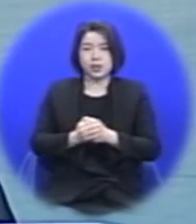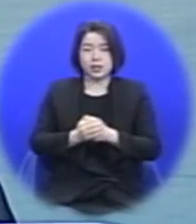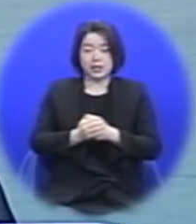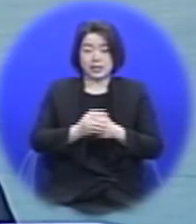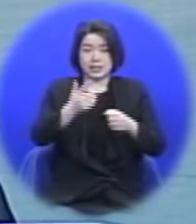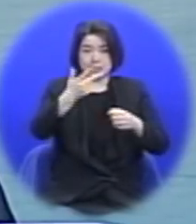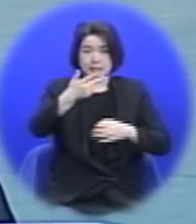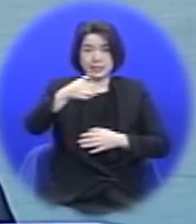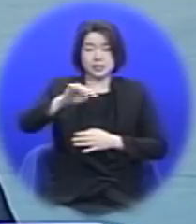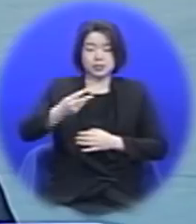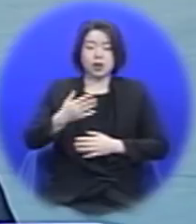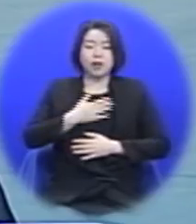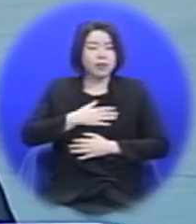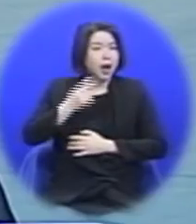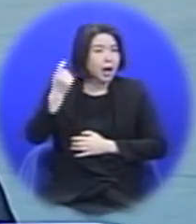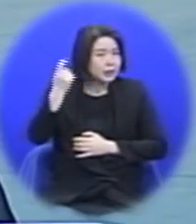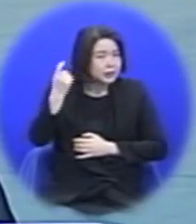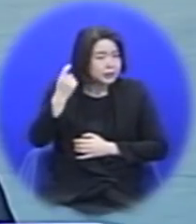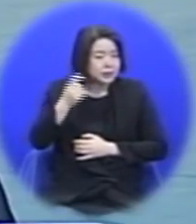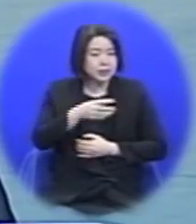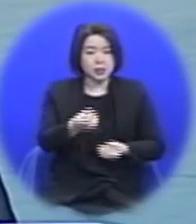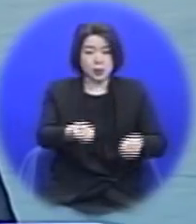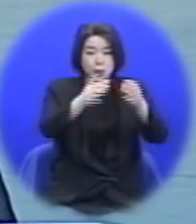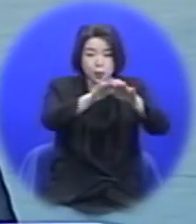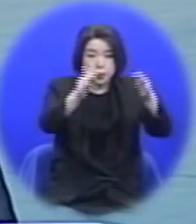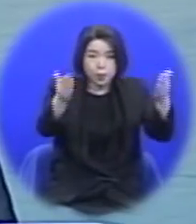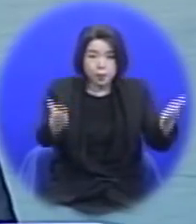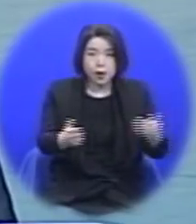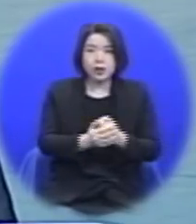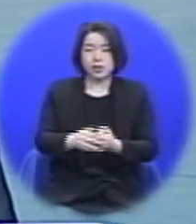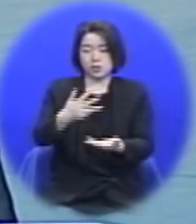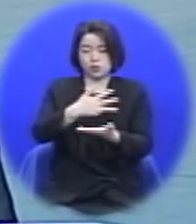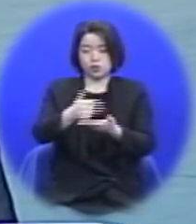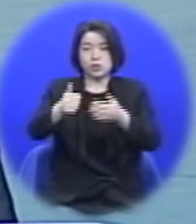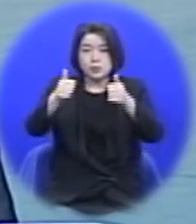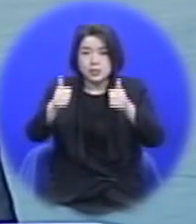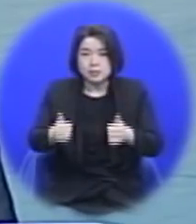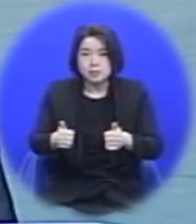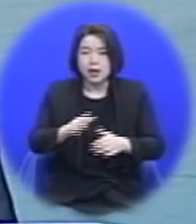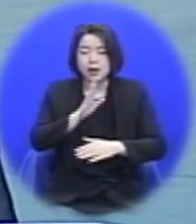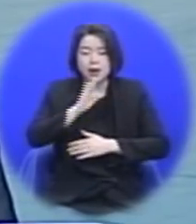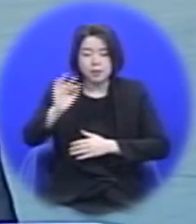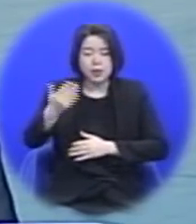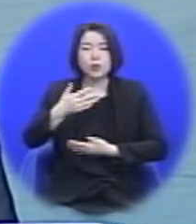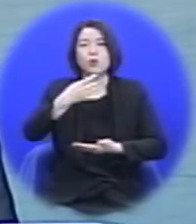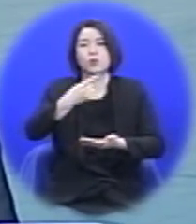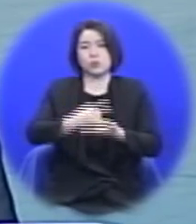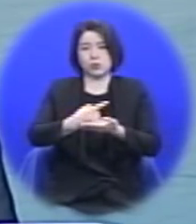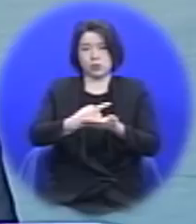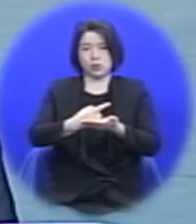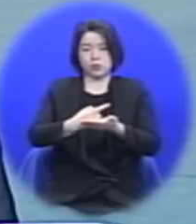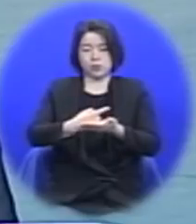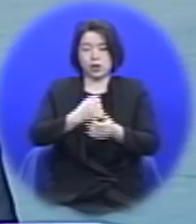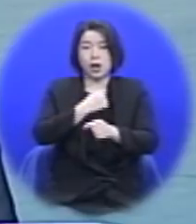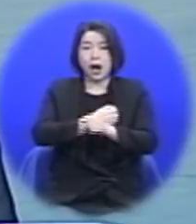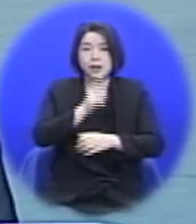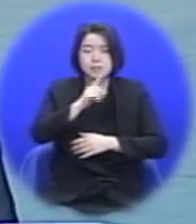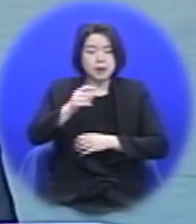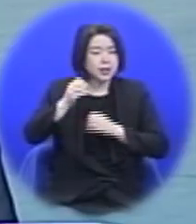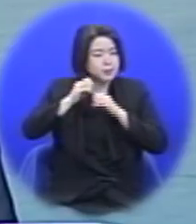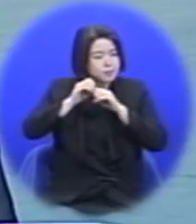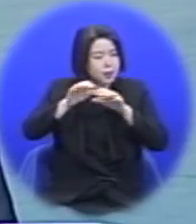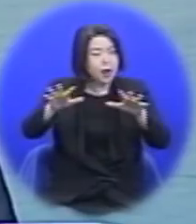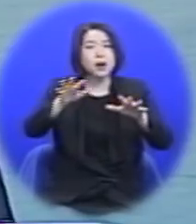7절에 내가 들으니 제단에서 주님의 심판은 참되고 의롭습니다 하는 소리가 울려